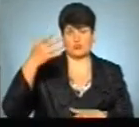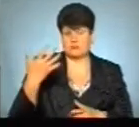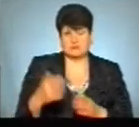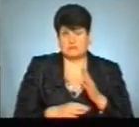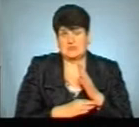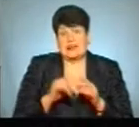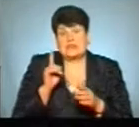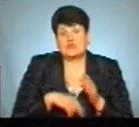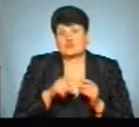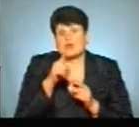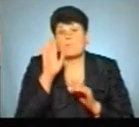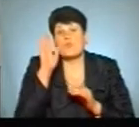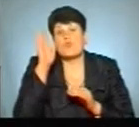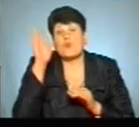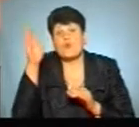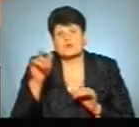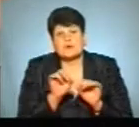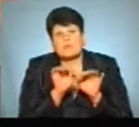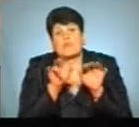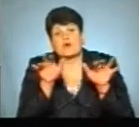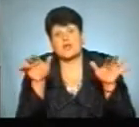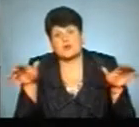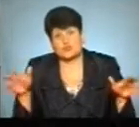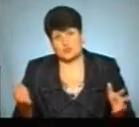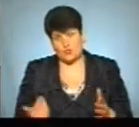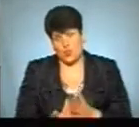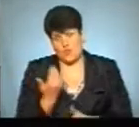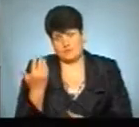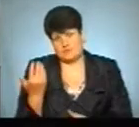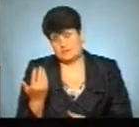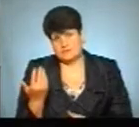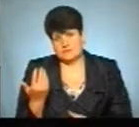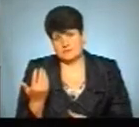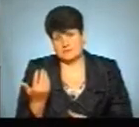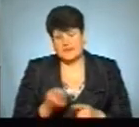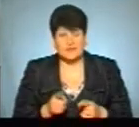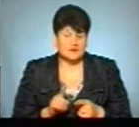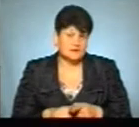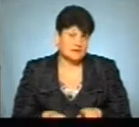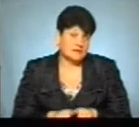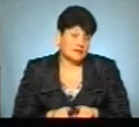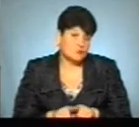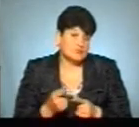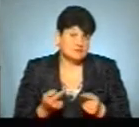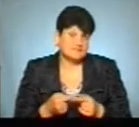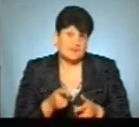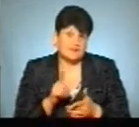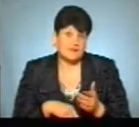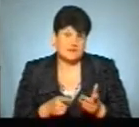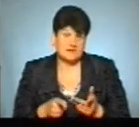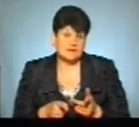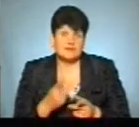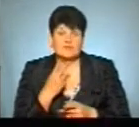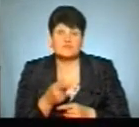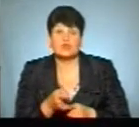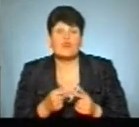потім проростуть свіжі гілки, нові гілки. Ну, це також така надія, залежно від того, який вид.